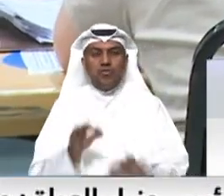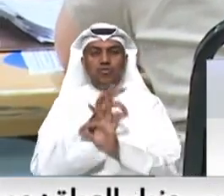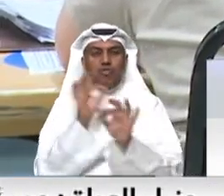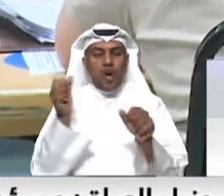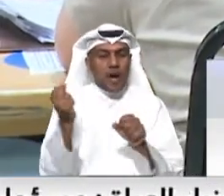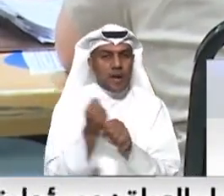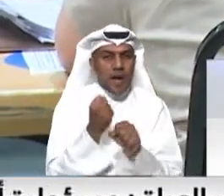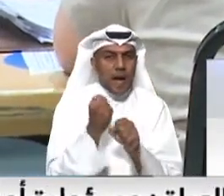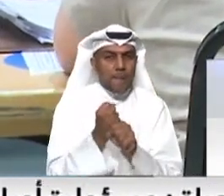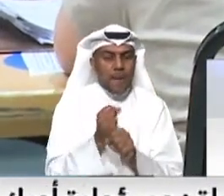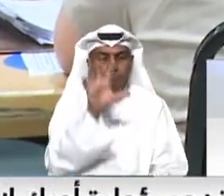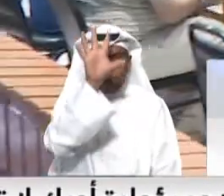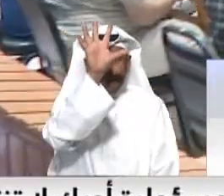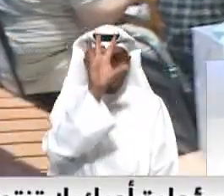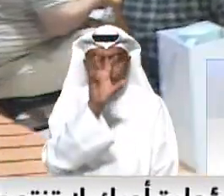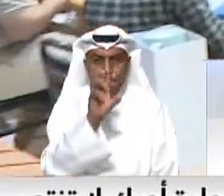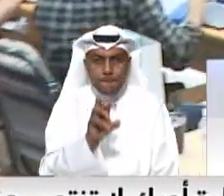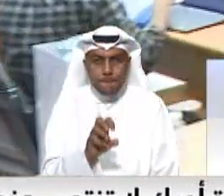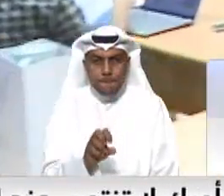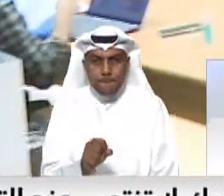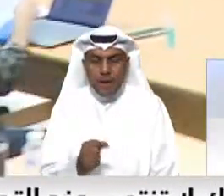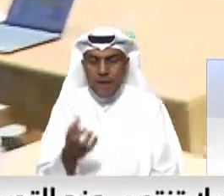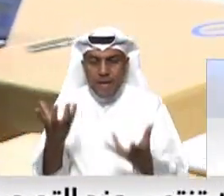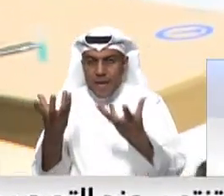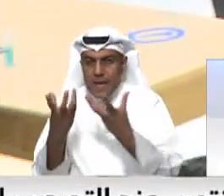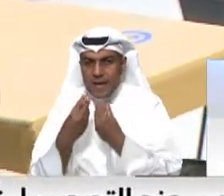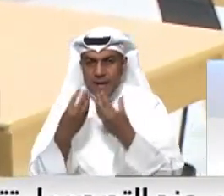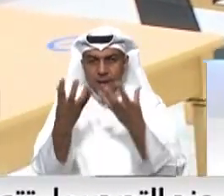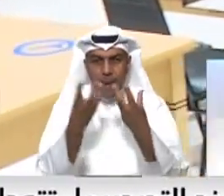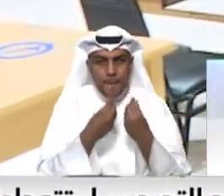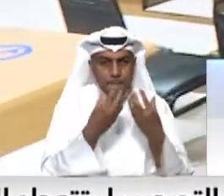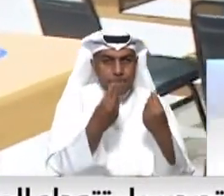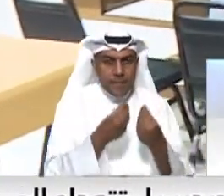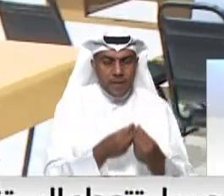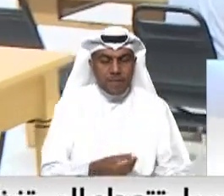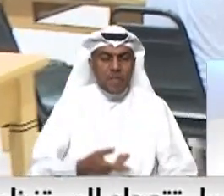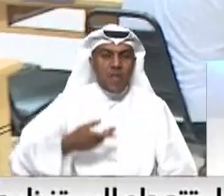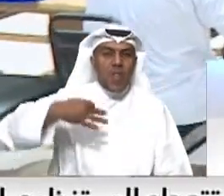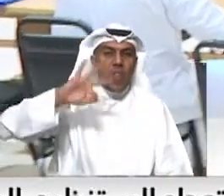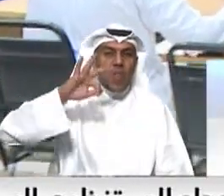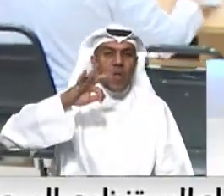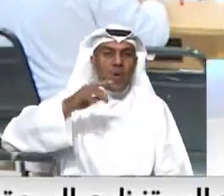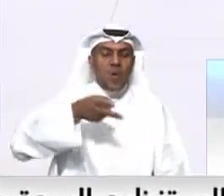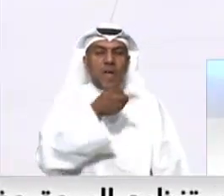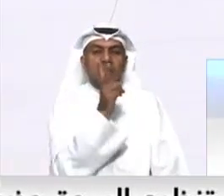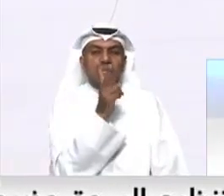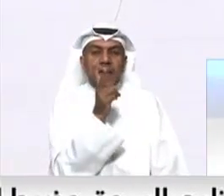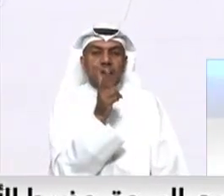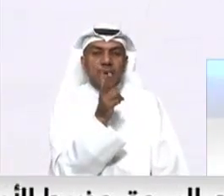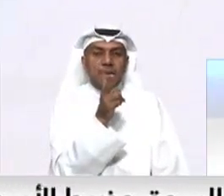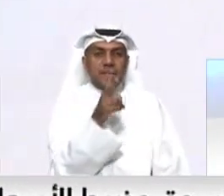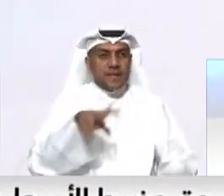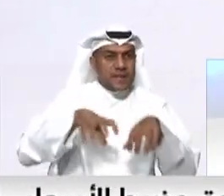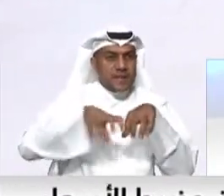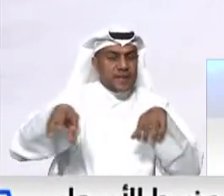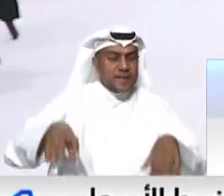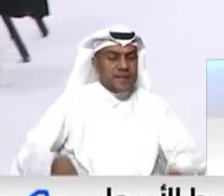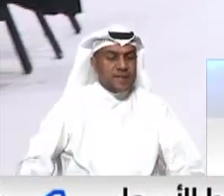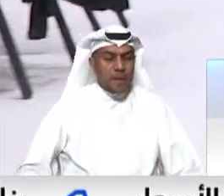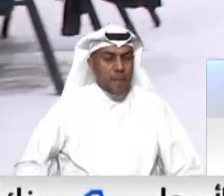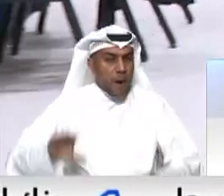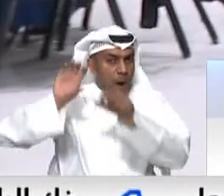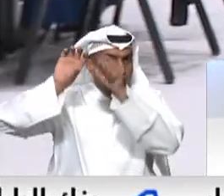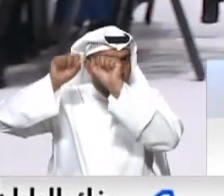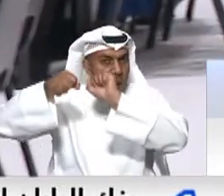المساء تم البدء في تق درجات الصف الثاني عشر بعلم بقسمين العلمي والادبي حالات الحرمان في